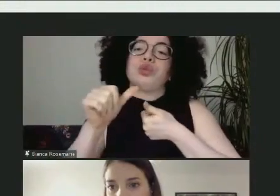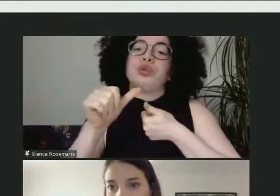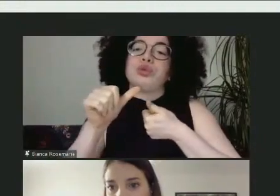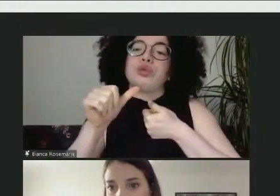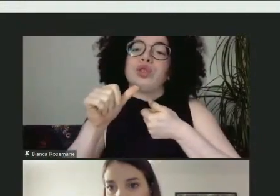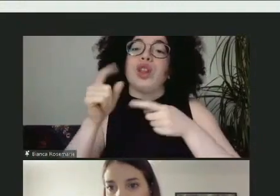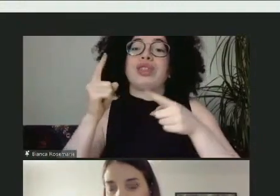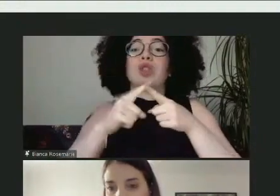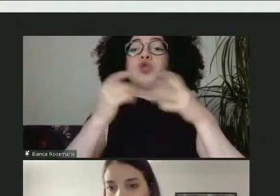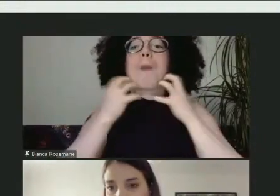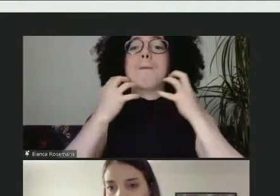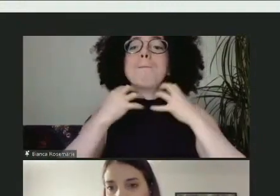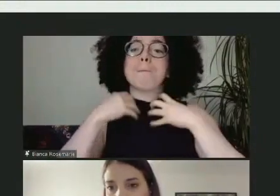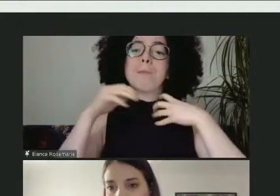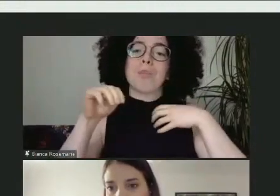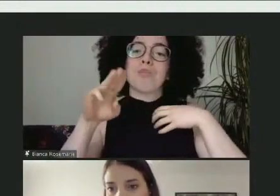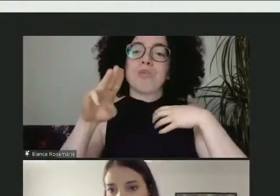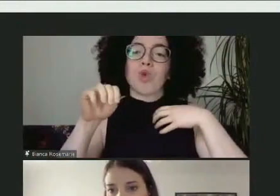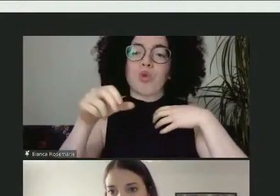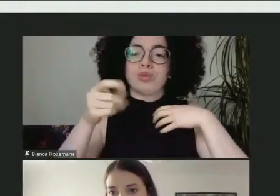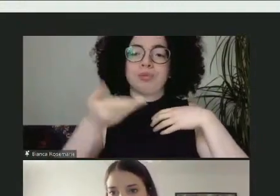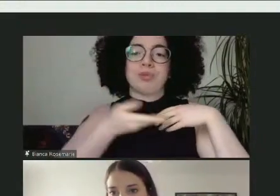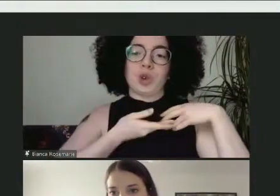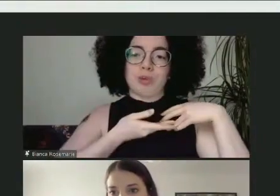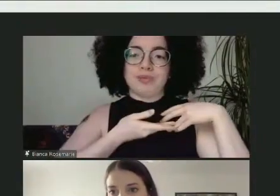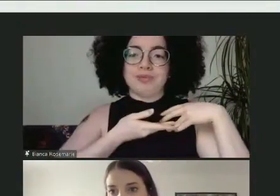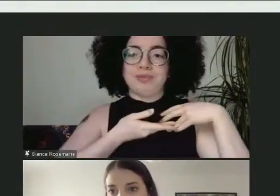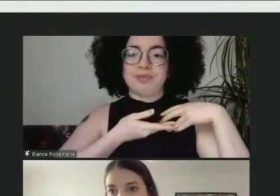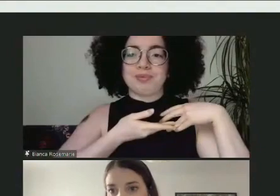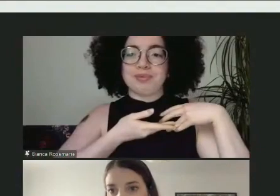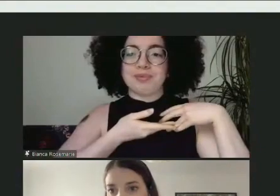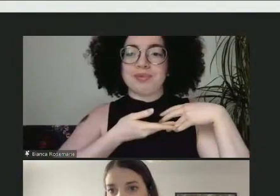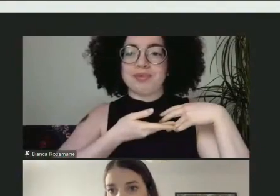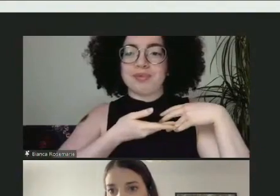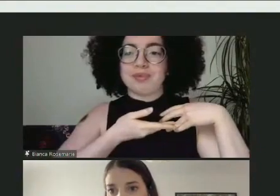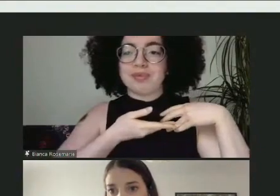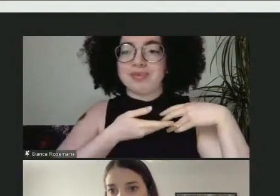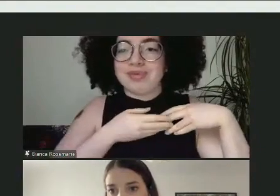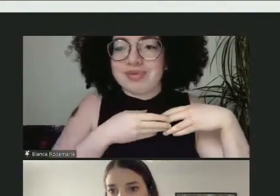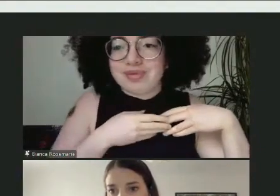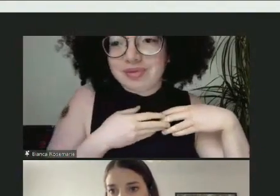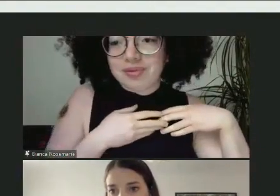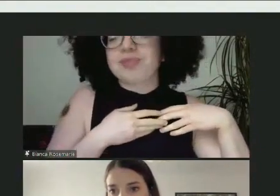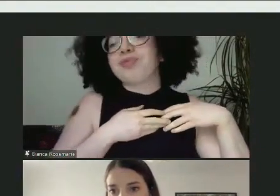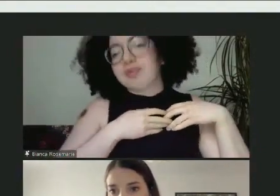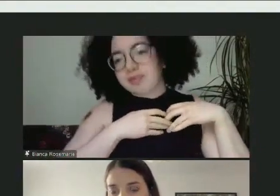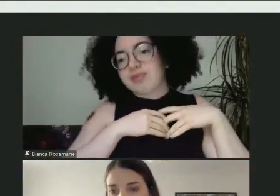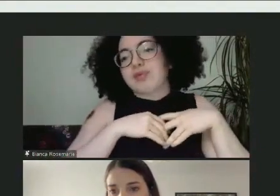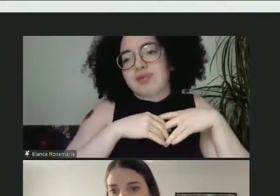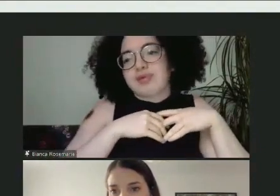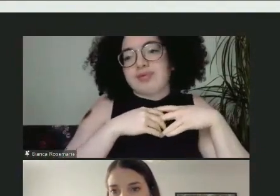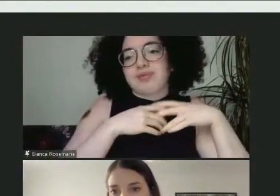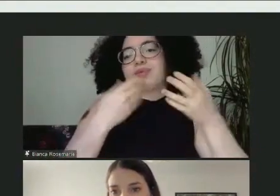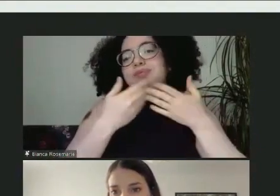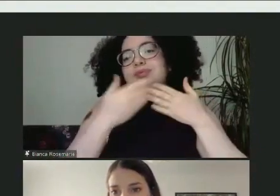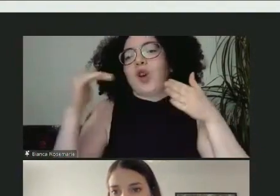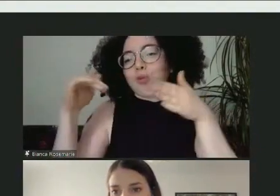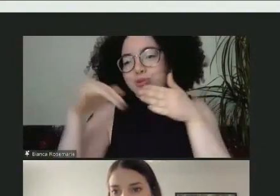Es war war ich mittelgradig schwerhörig. Ich hatte eine Mittelohrentzündung, Entschuldigung, Damitschwäder.